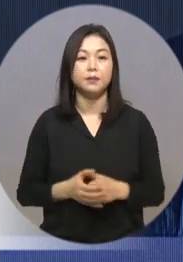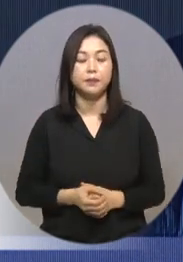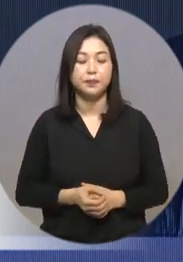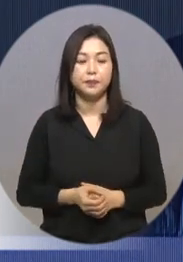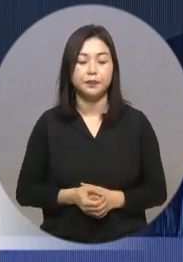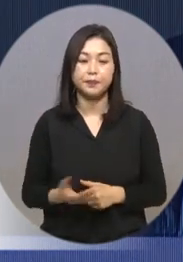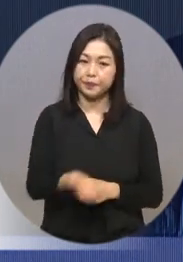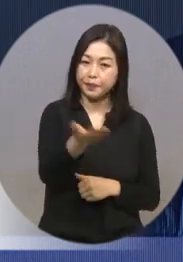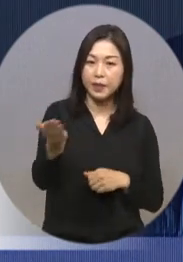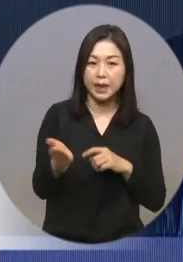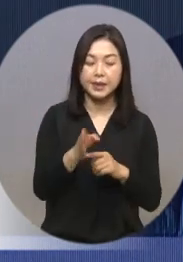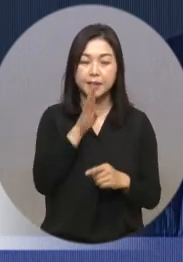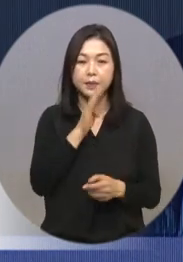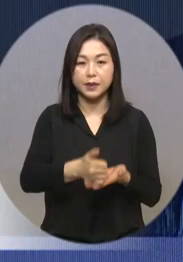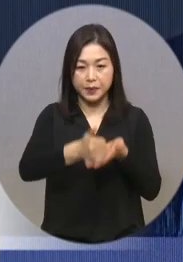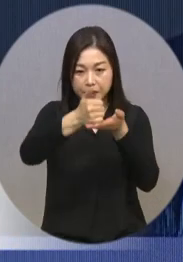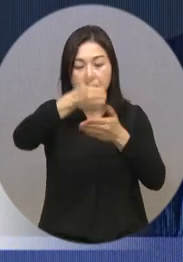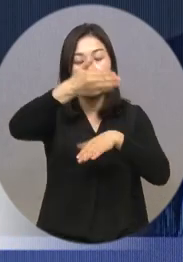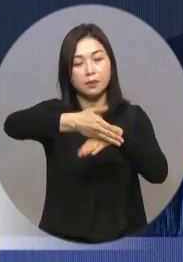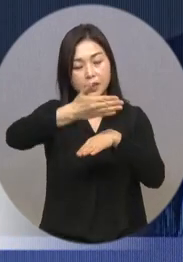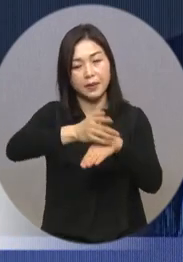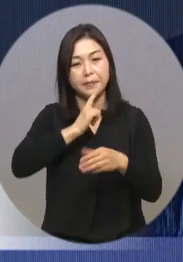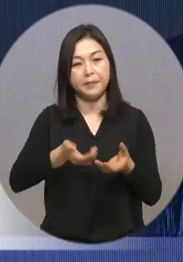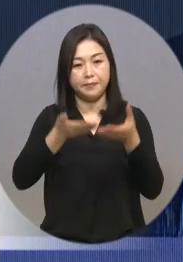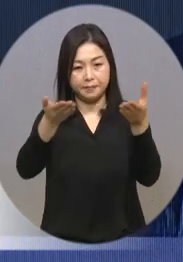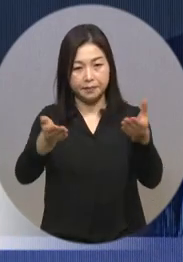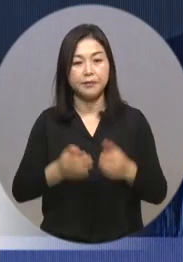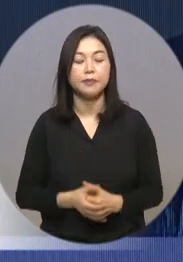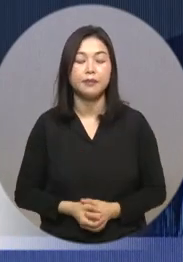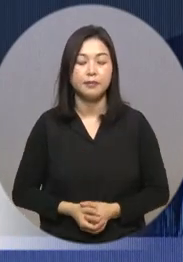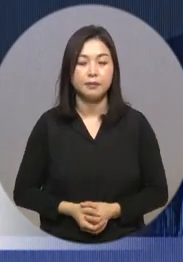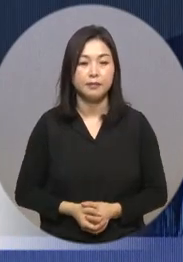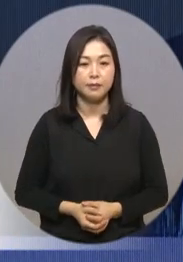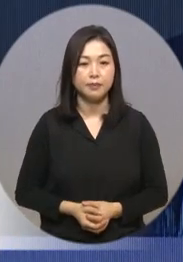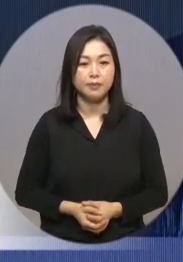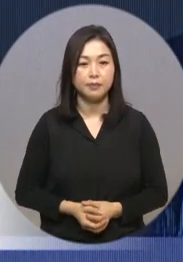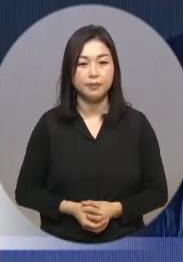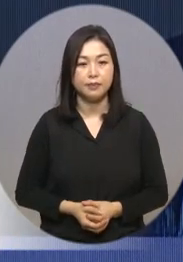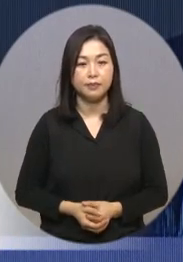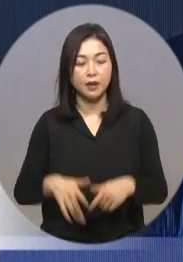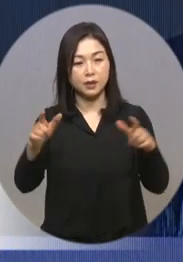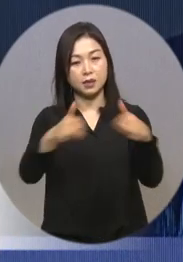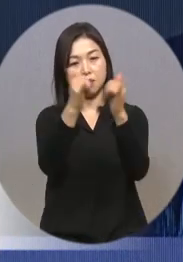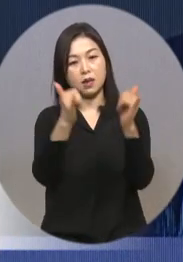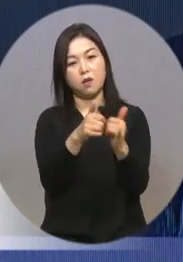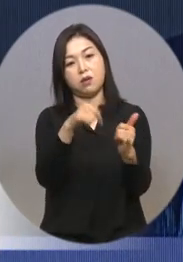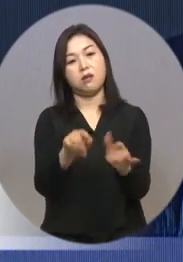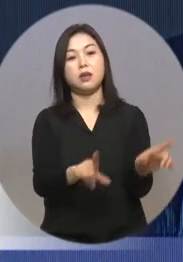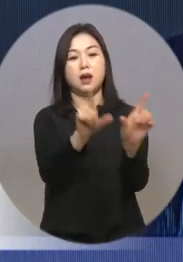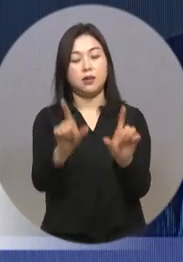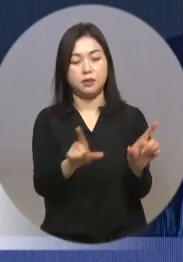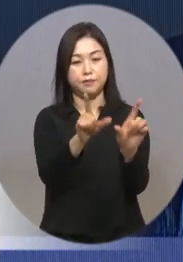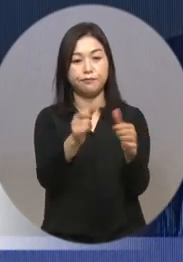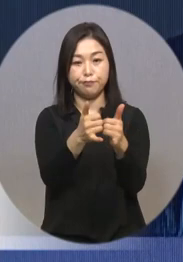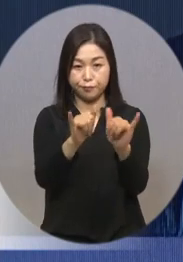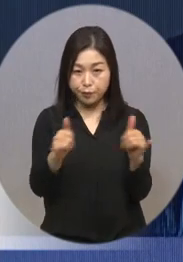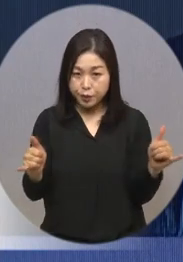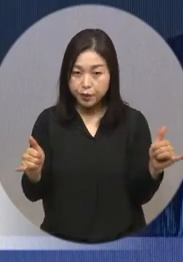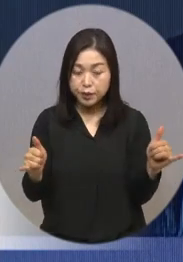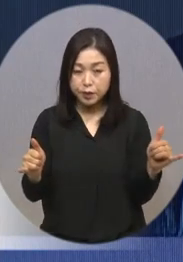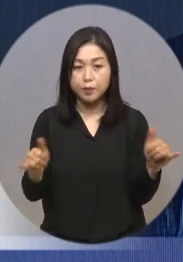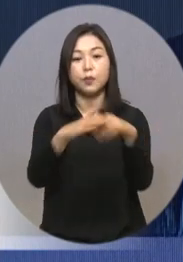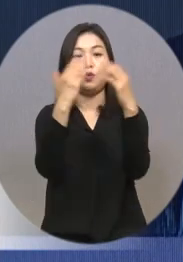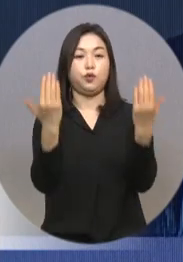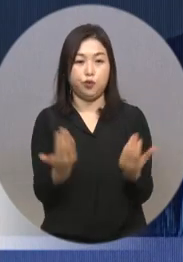모든 분들에게 진심으로 존경과 감사의 말씀을 드립니다. 지역사회에서 살아있는 모든